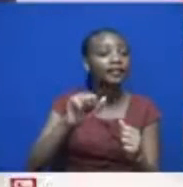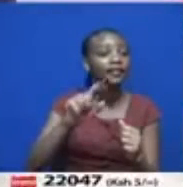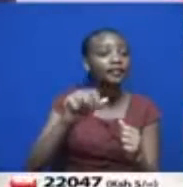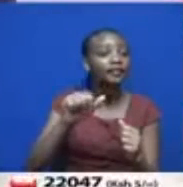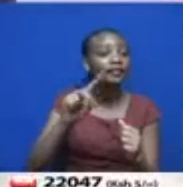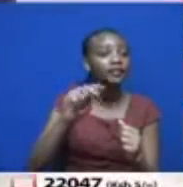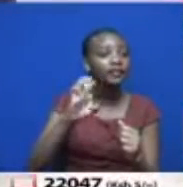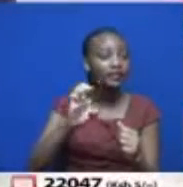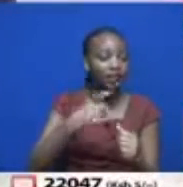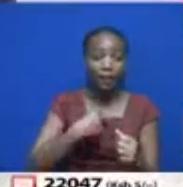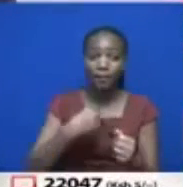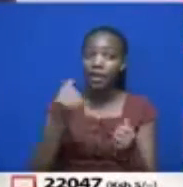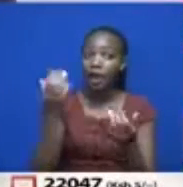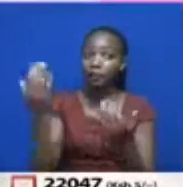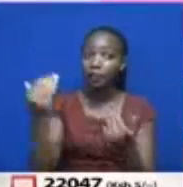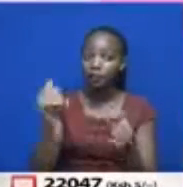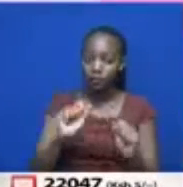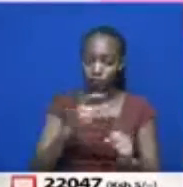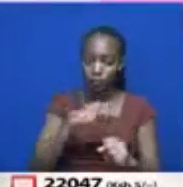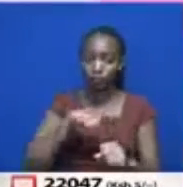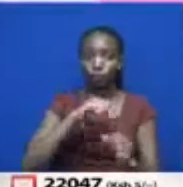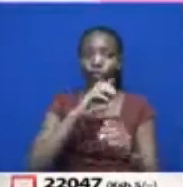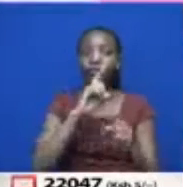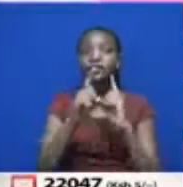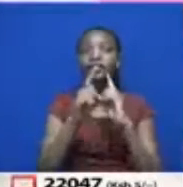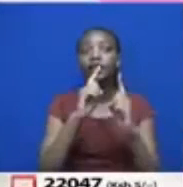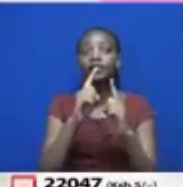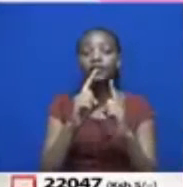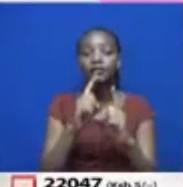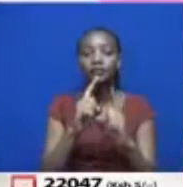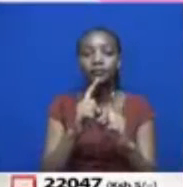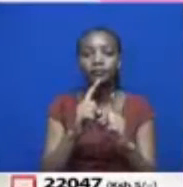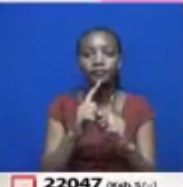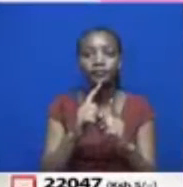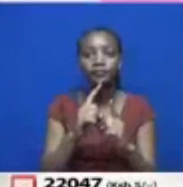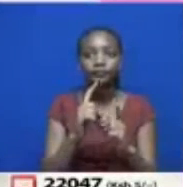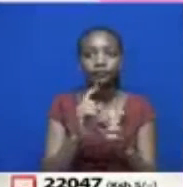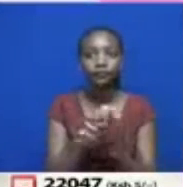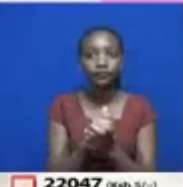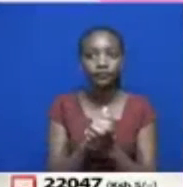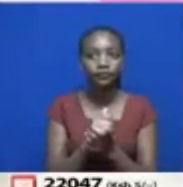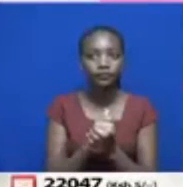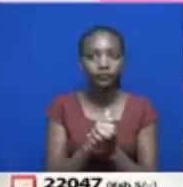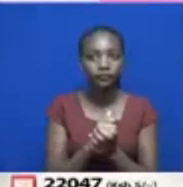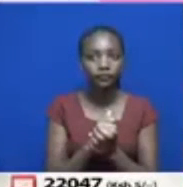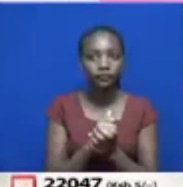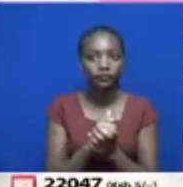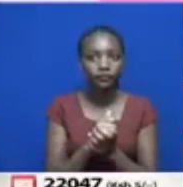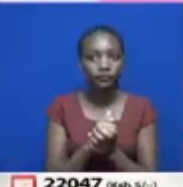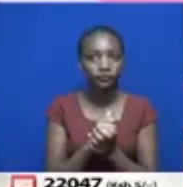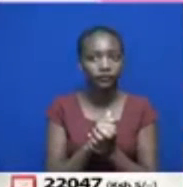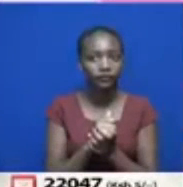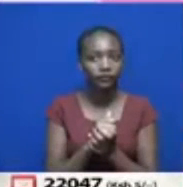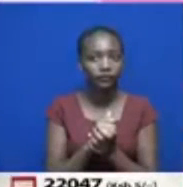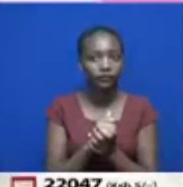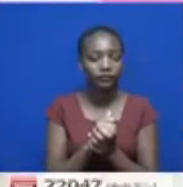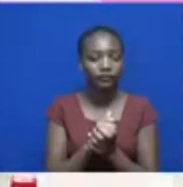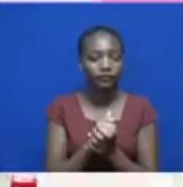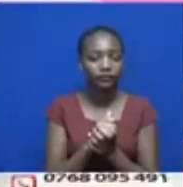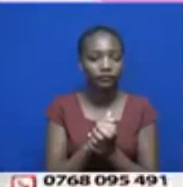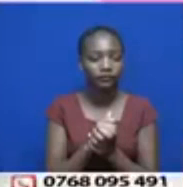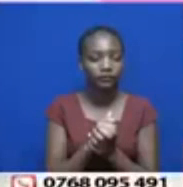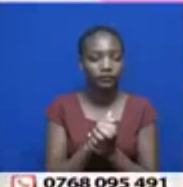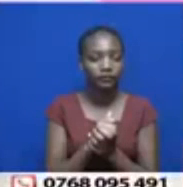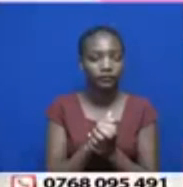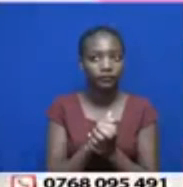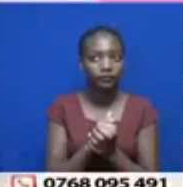litakuwa linajadiliwa, ni miongoni mwa masuala tu ambayo Rais Uhuru Kenyatta atakuwa analichanganulia ama atakuwa analiangazia.